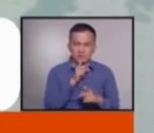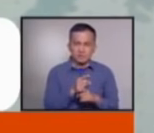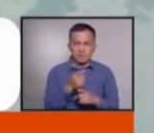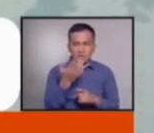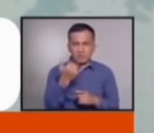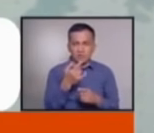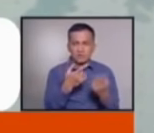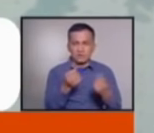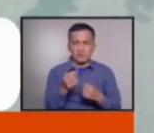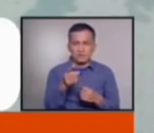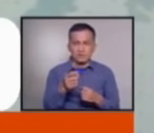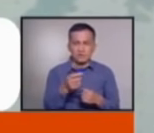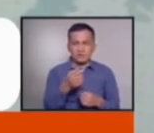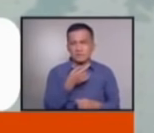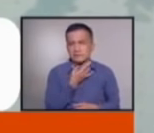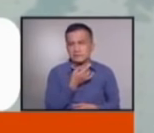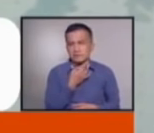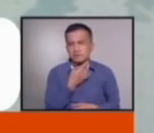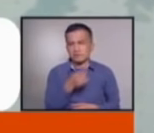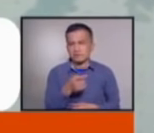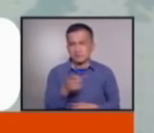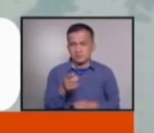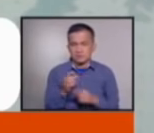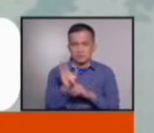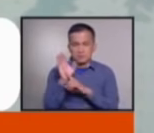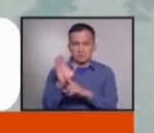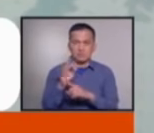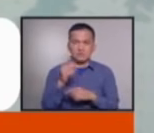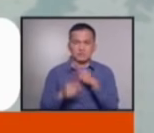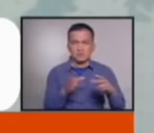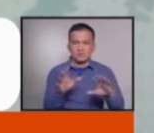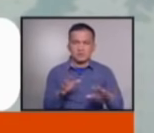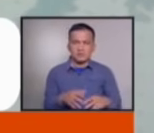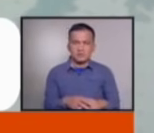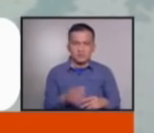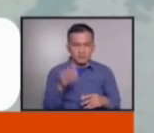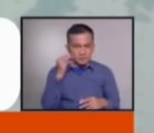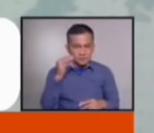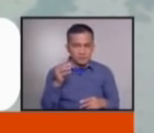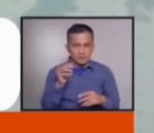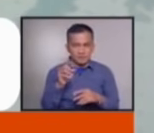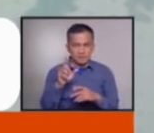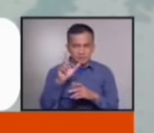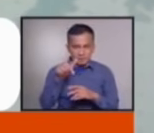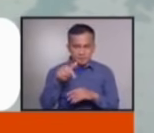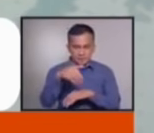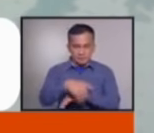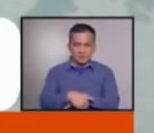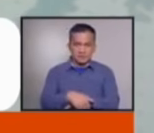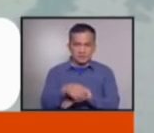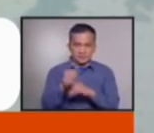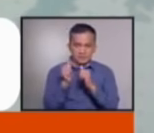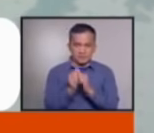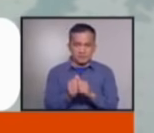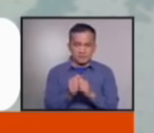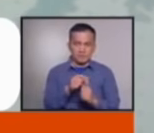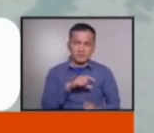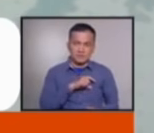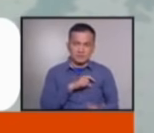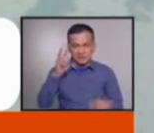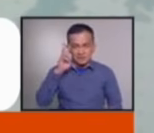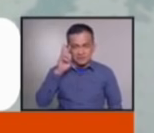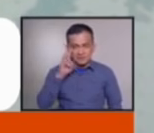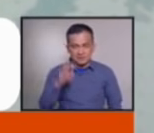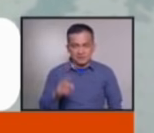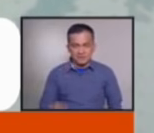yung ginawa niyo, malaswayan. Pinapakita niyo kung anong klaseng tao kayo. Ma'am, mamayang gabi, darating po kami dyan kasama yung mga pulis. Paano yan? Pupusasan